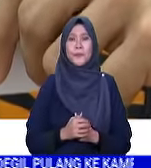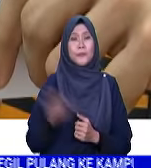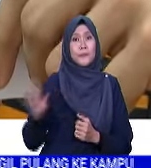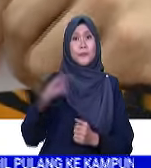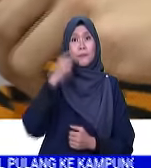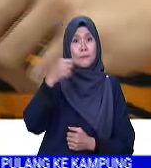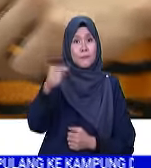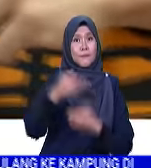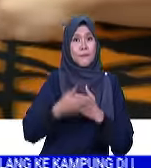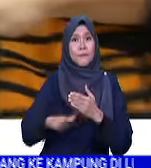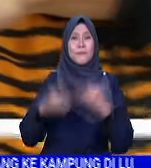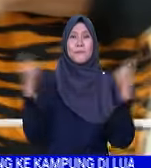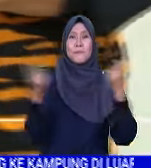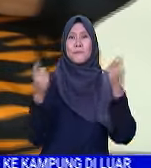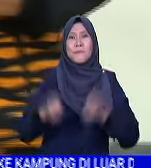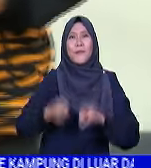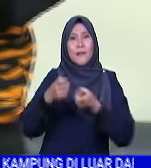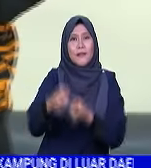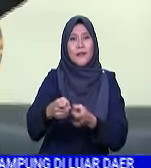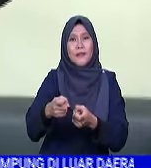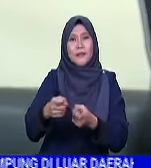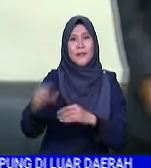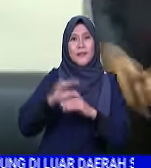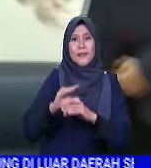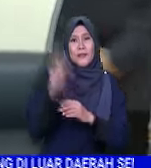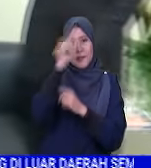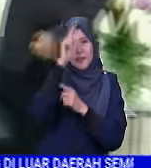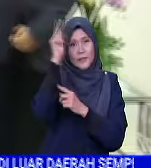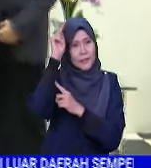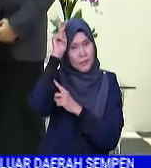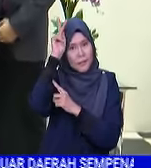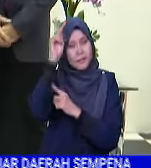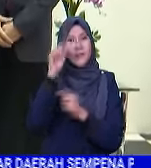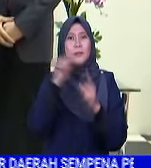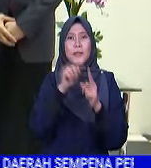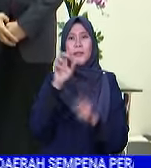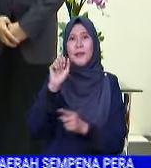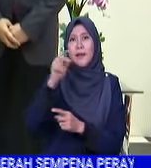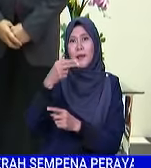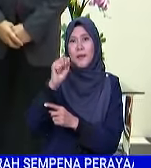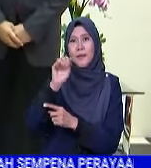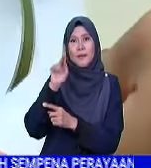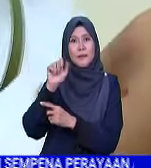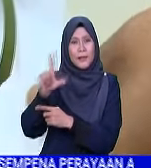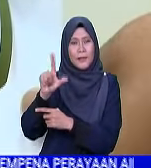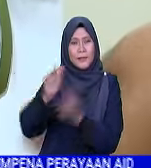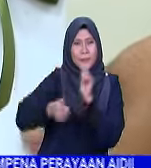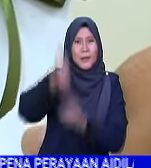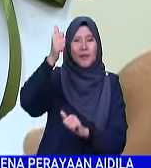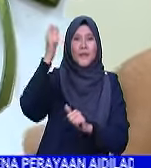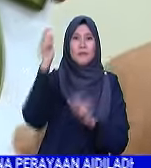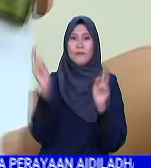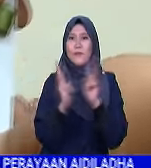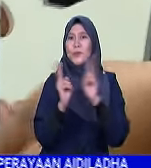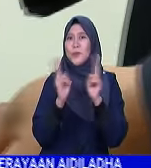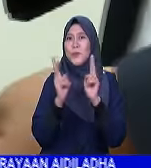Beliau berkata demikian selepas majlis penyerahan insentif Kerajaan Negeri Kelantan kepada Muhammad Haikal Nazri yang menjuarai bergu